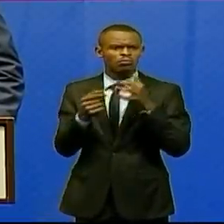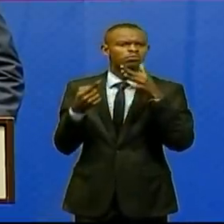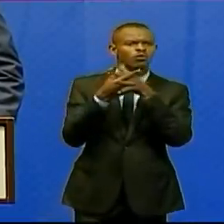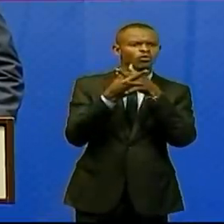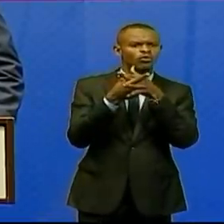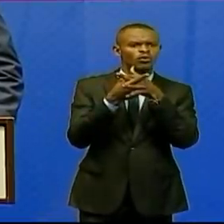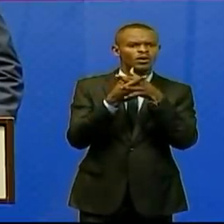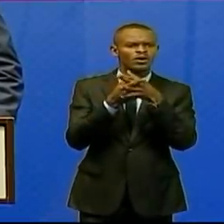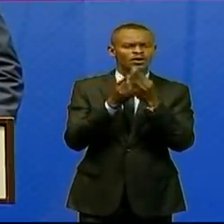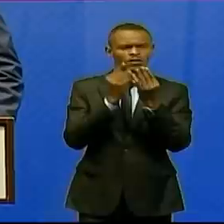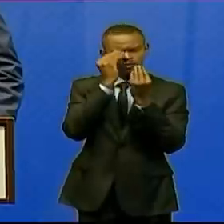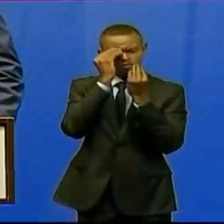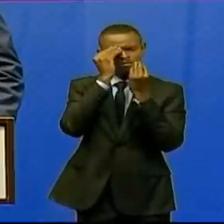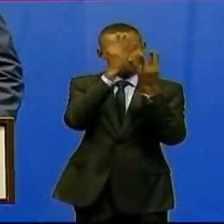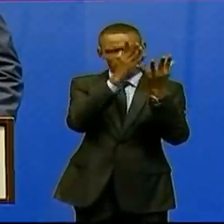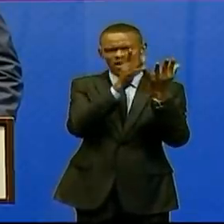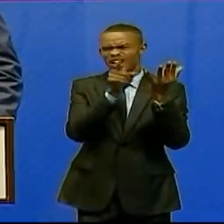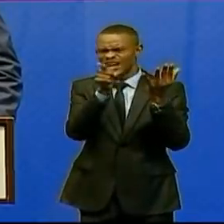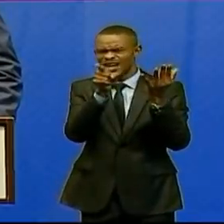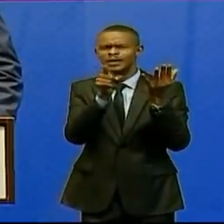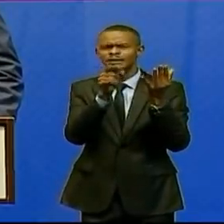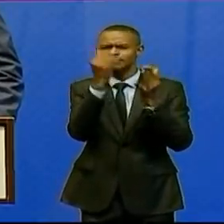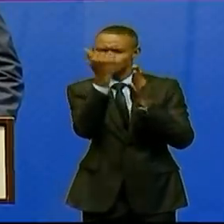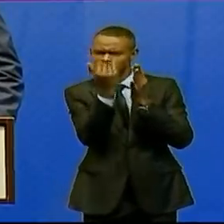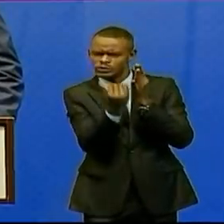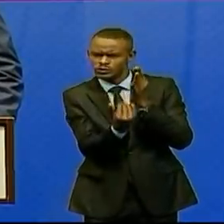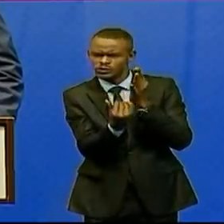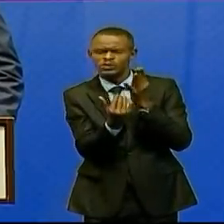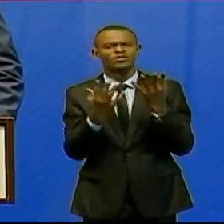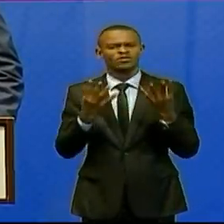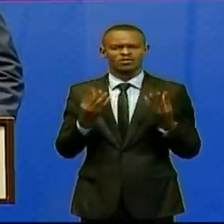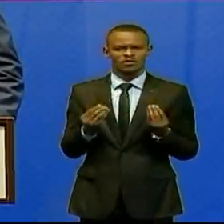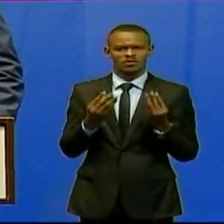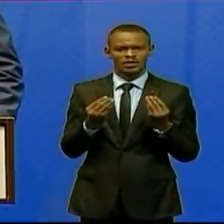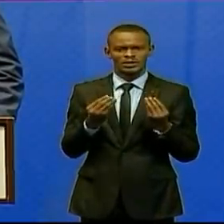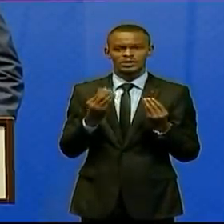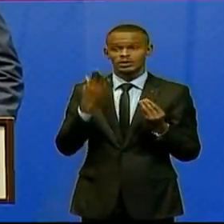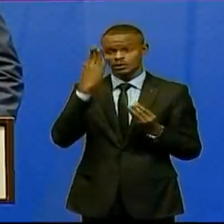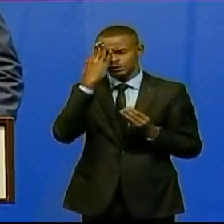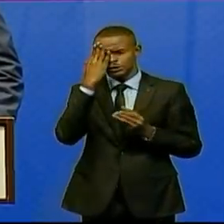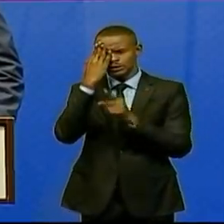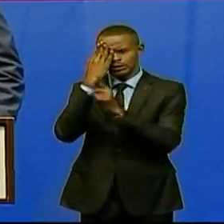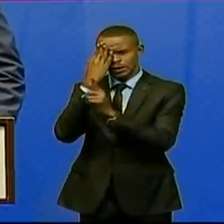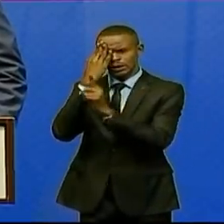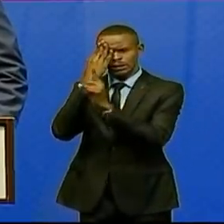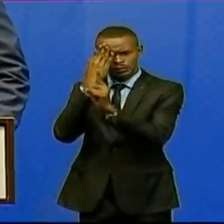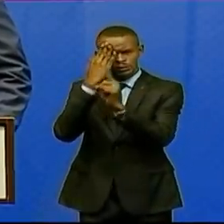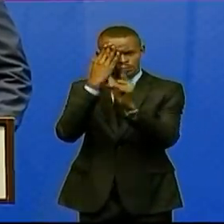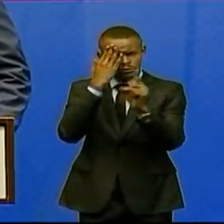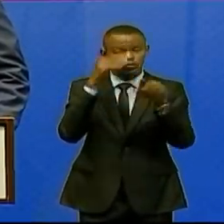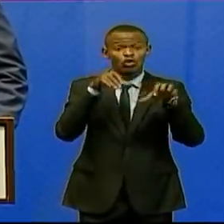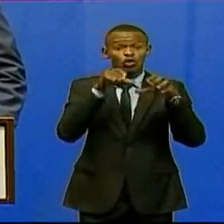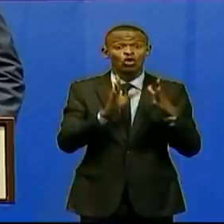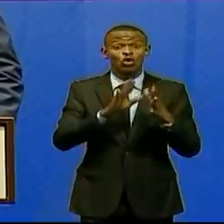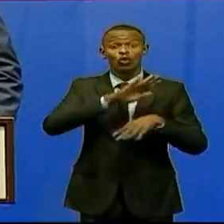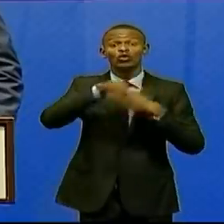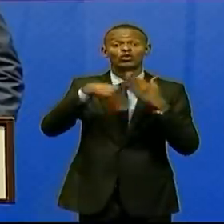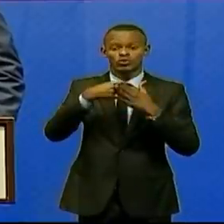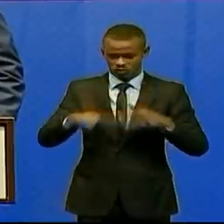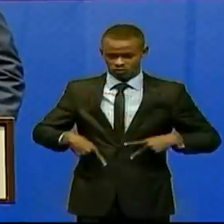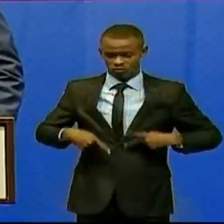relatives à l'identification des personnes physiques résidant au pays et des Congolais vivant à